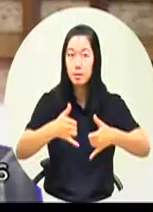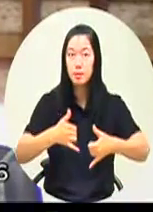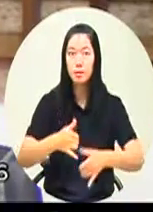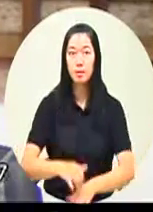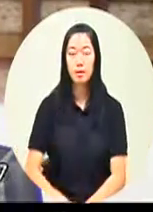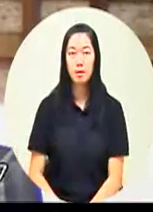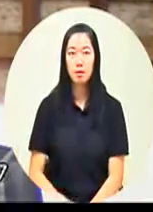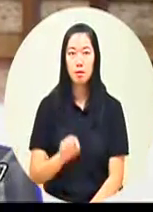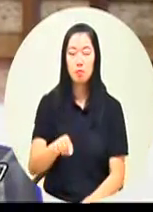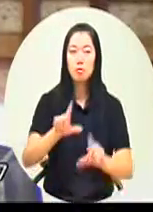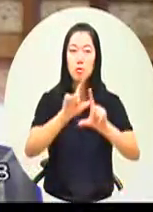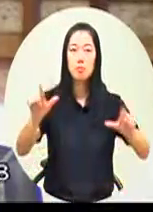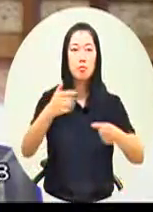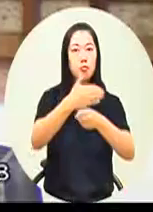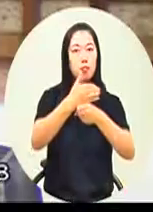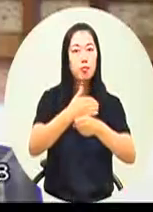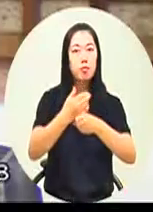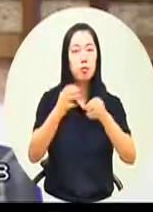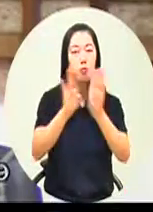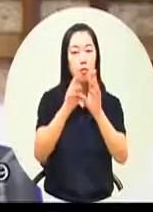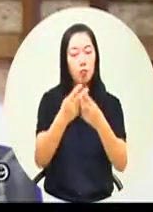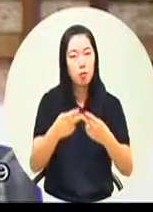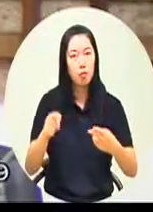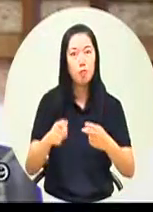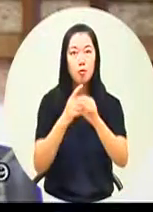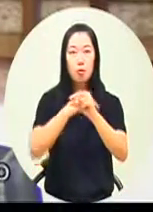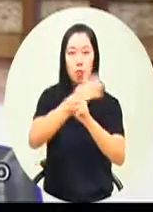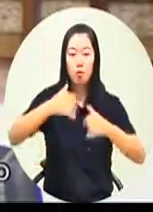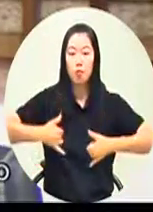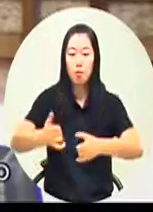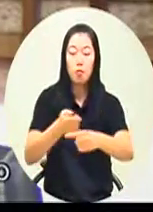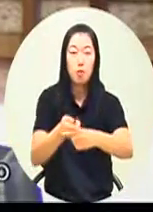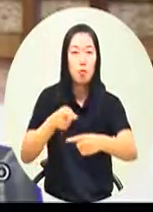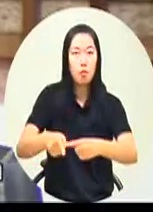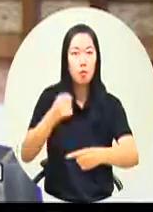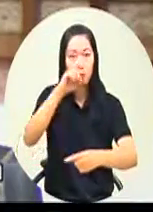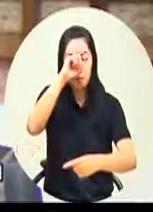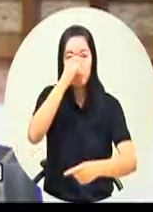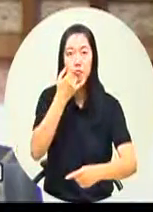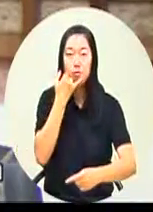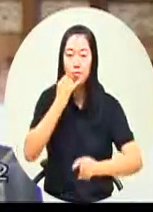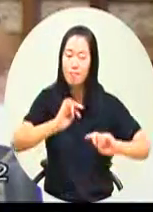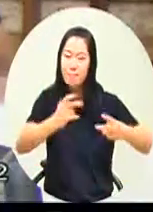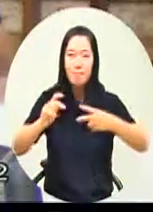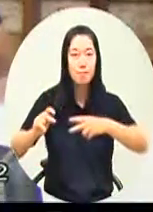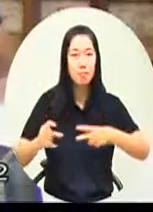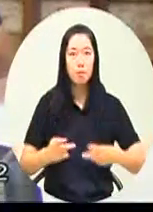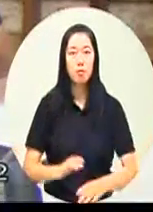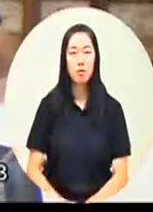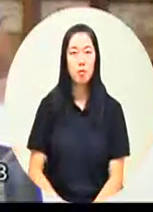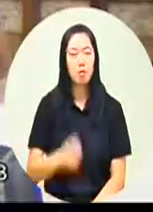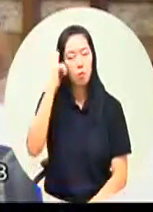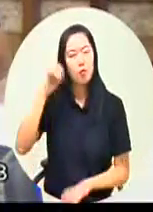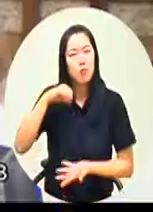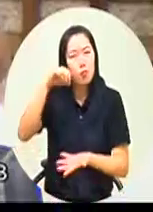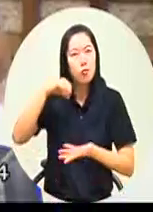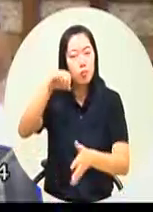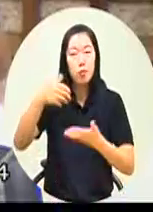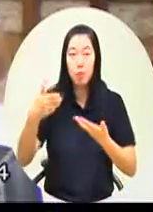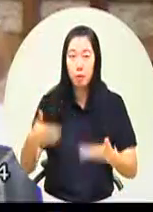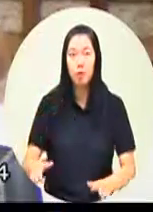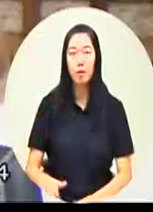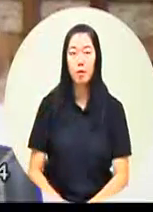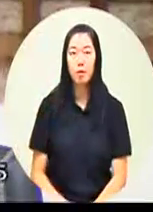这个太鲁阁道中山路口这个路口的一个改善到底有很多的建议本席也希